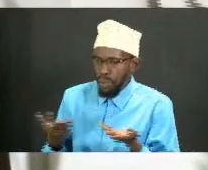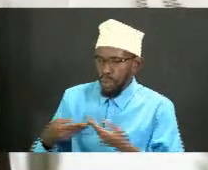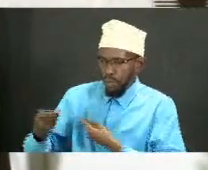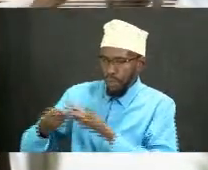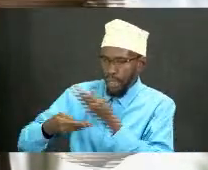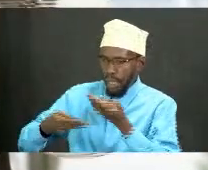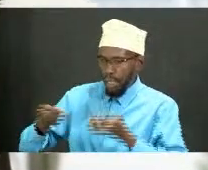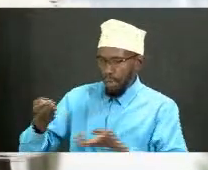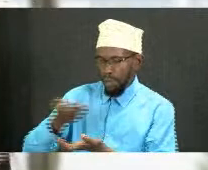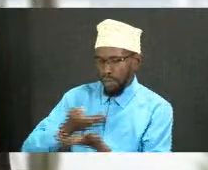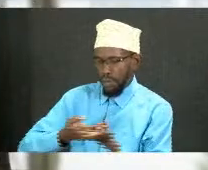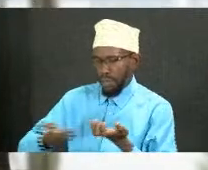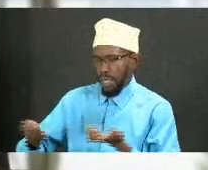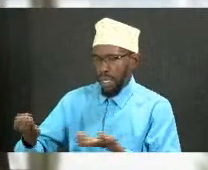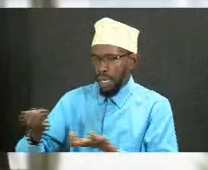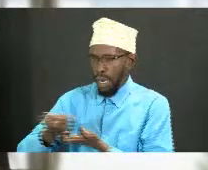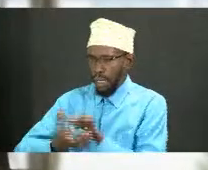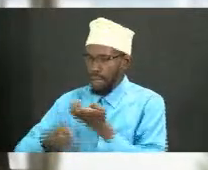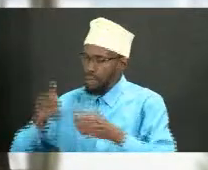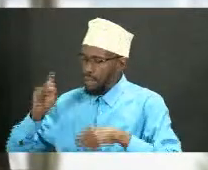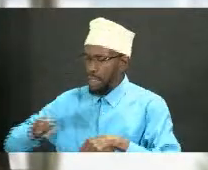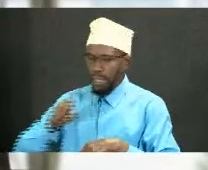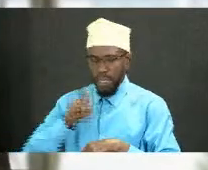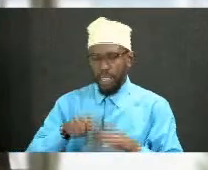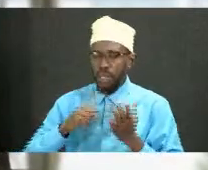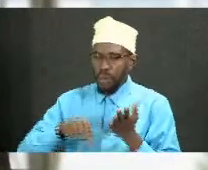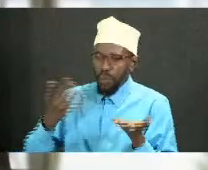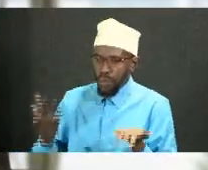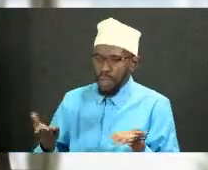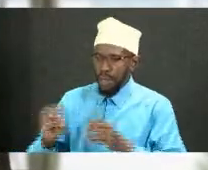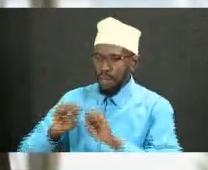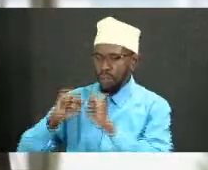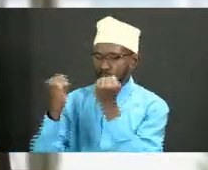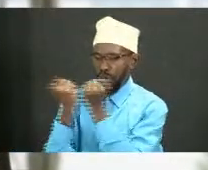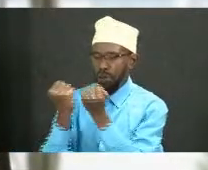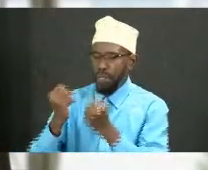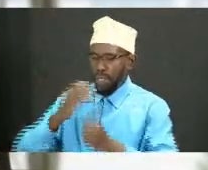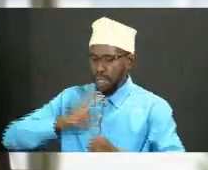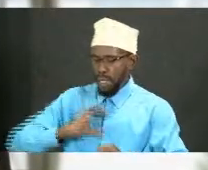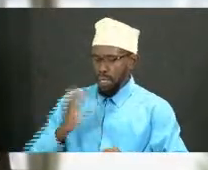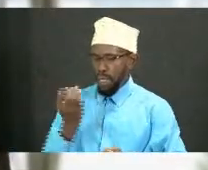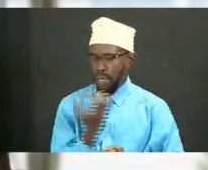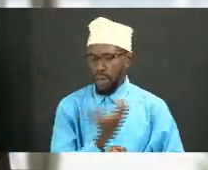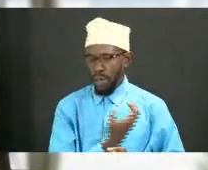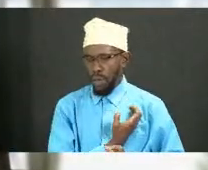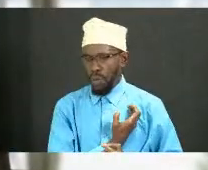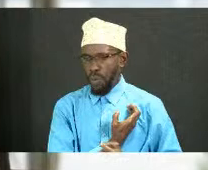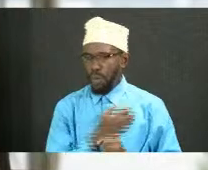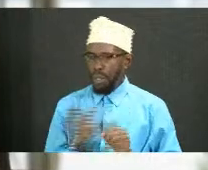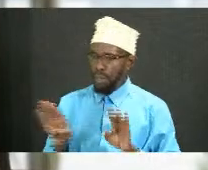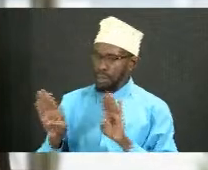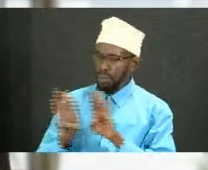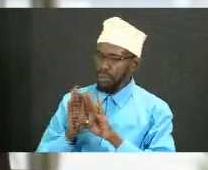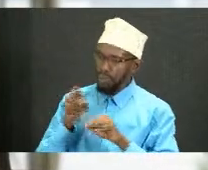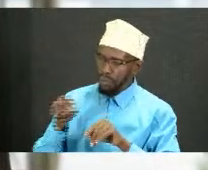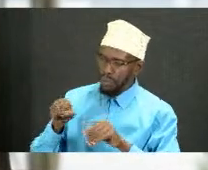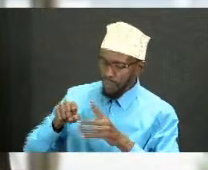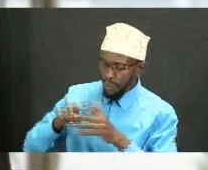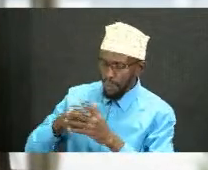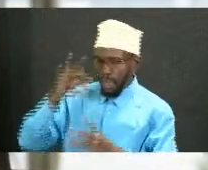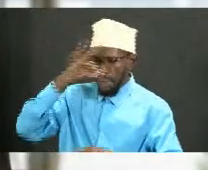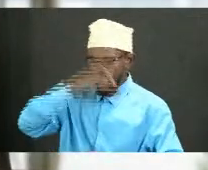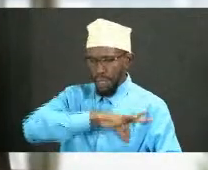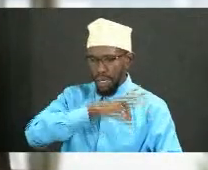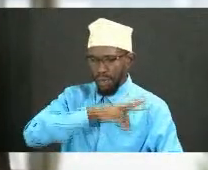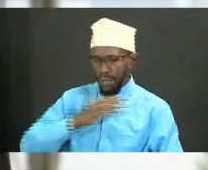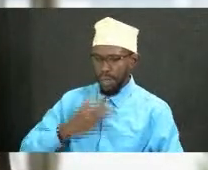yetu tunaweza kufanya nini? Kuna mahitaji gani ambayo katika jamii yetu ili pengo naweza kuliziba